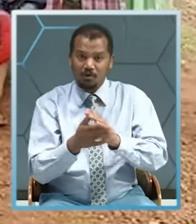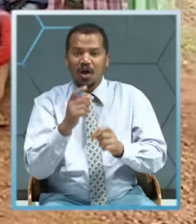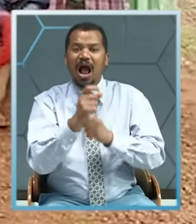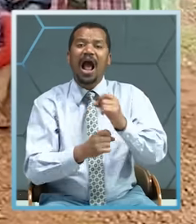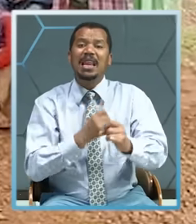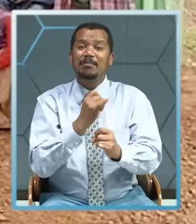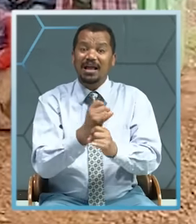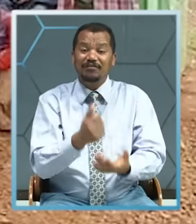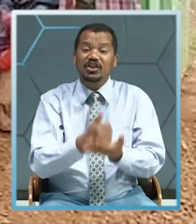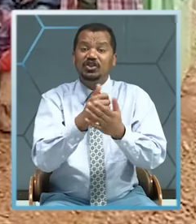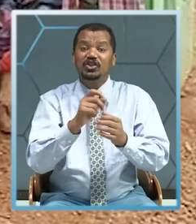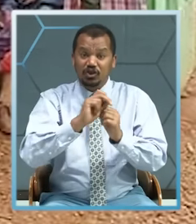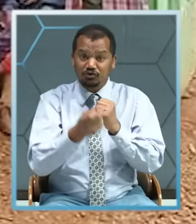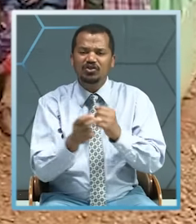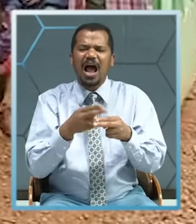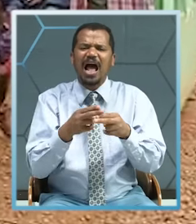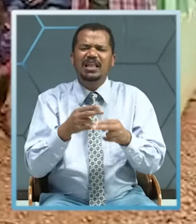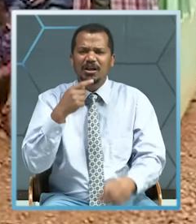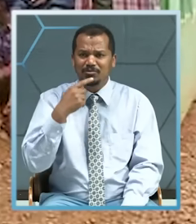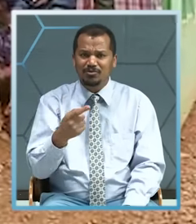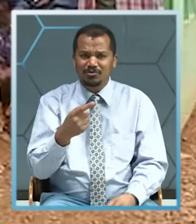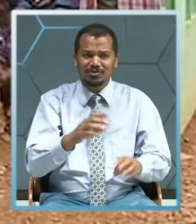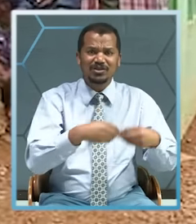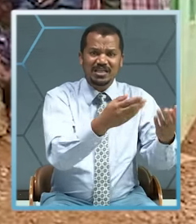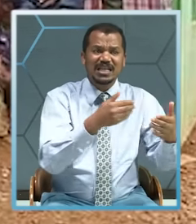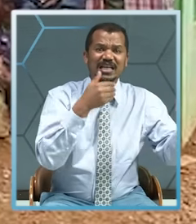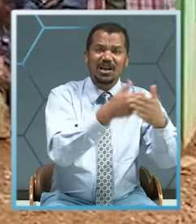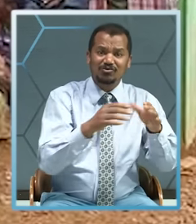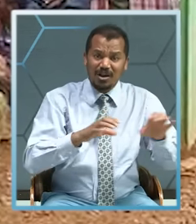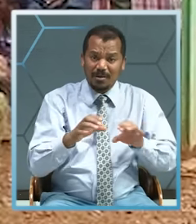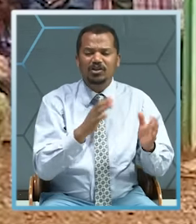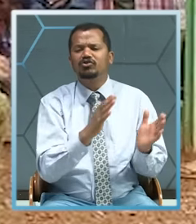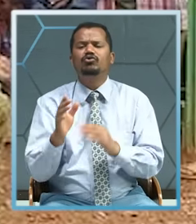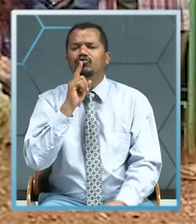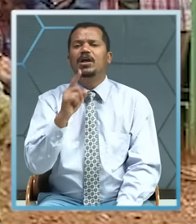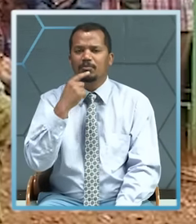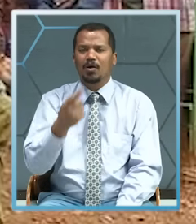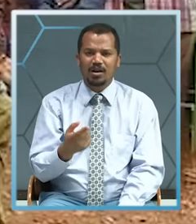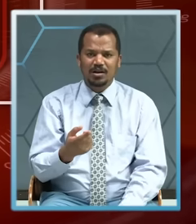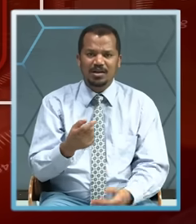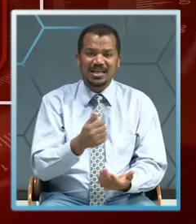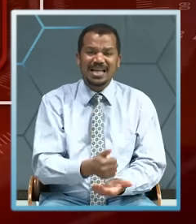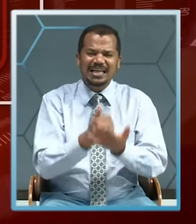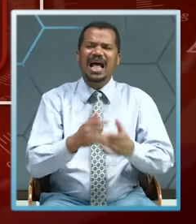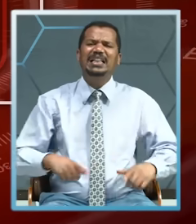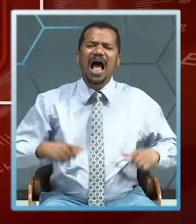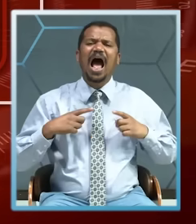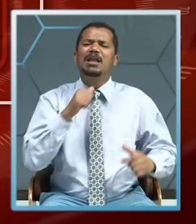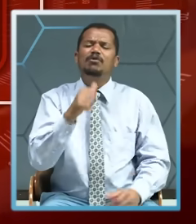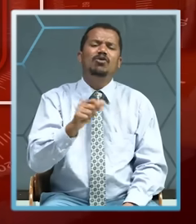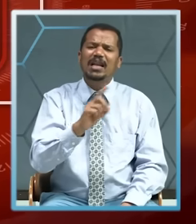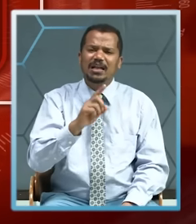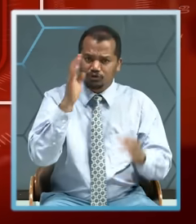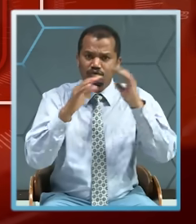በመሆኑ ዓለም አቀፍ ረጂ ድርጅቶች አጠረን የሚሉትን ድጋፍ ሰጥተን እንዲያደርሱ ለማድረግም ዝግጁ ነን ብለዋል። እርዳታ አለመኖር